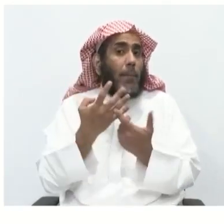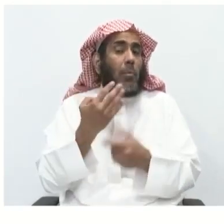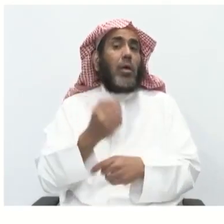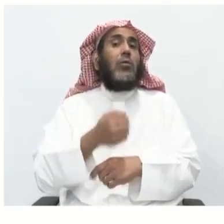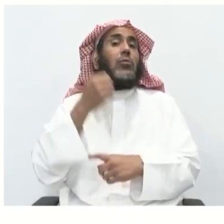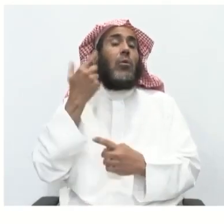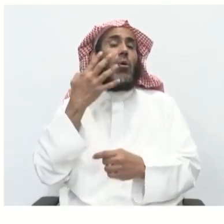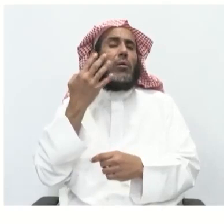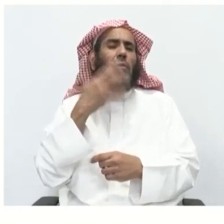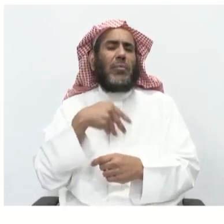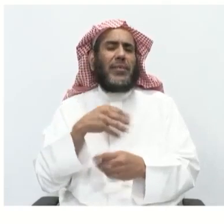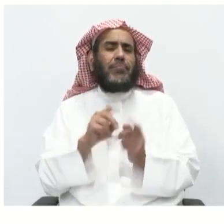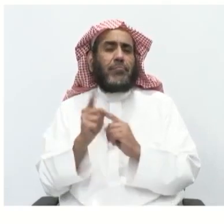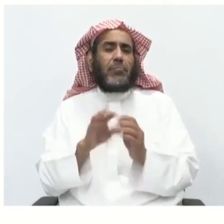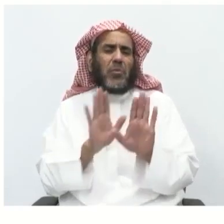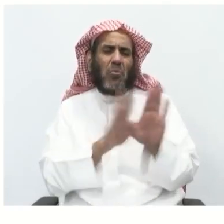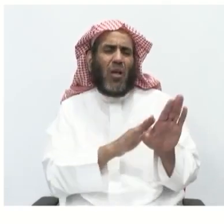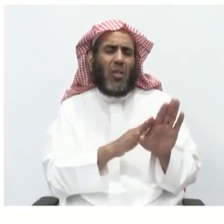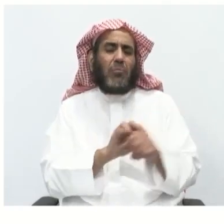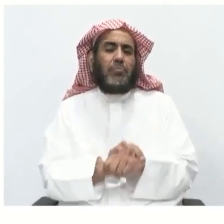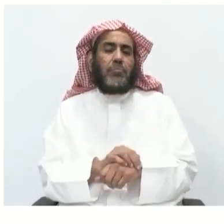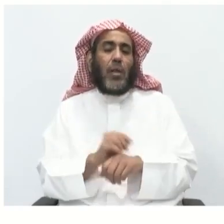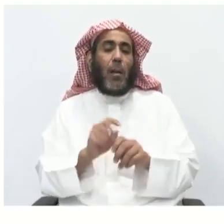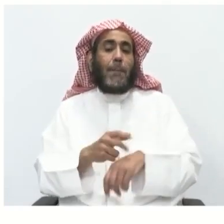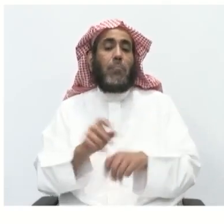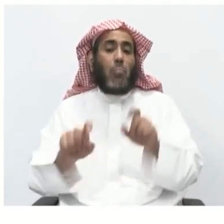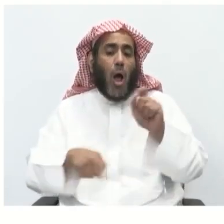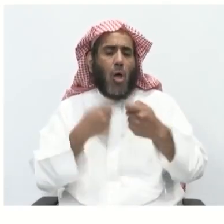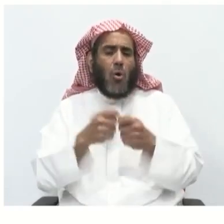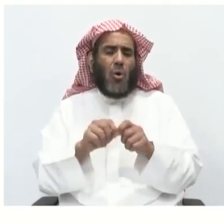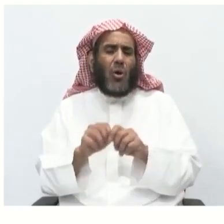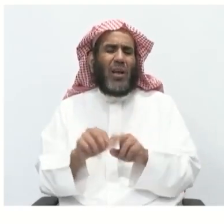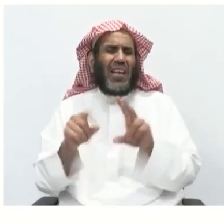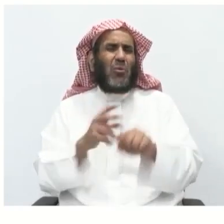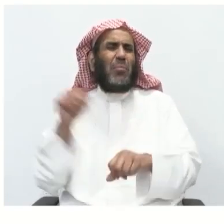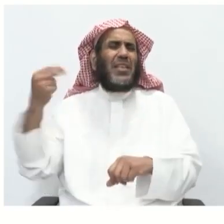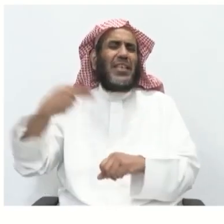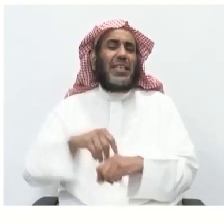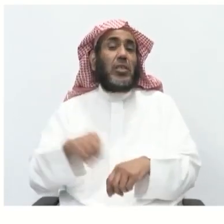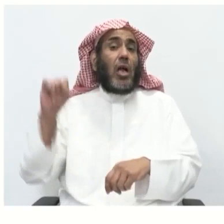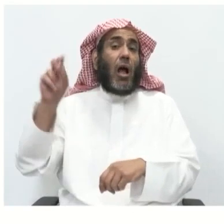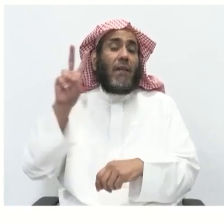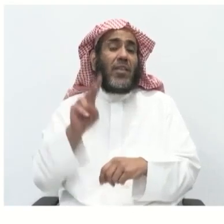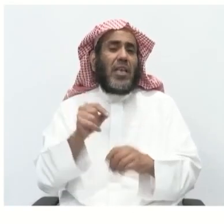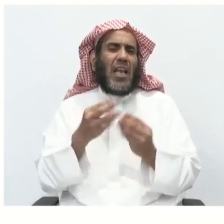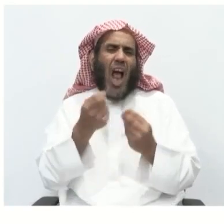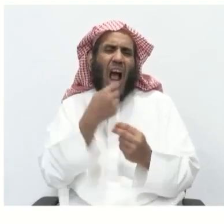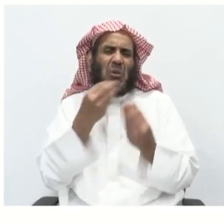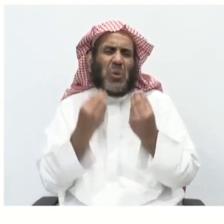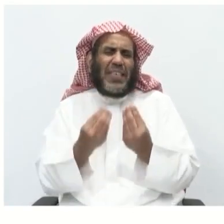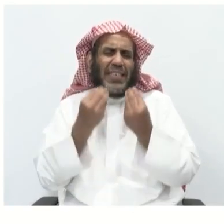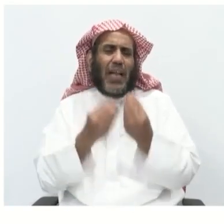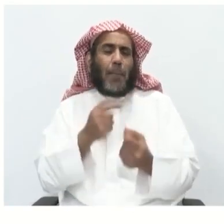ثم بعد ذلك اخضع الباحث اخضع الباحثون عينات من الاتش اي في الى جرعات قليله